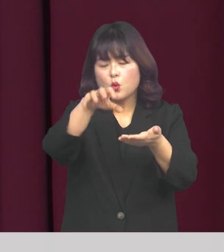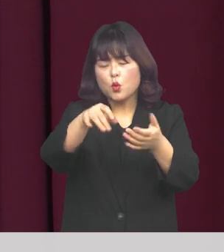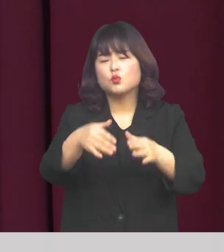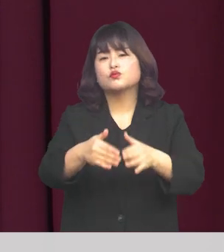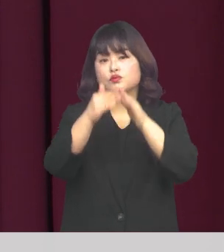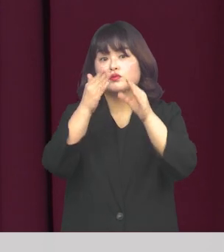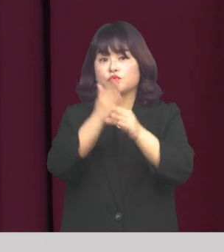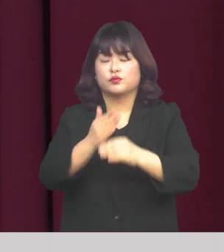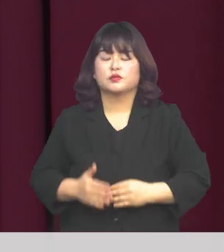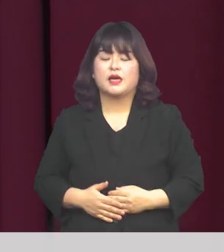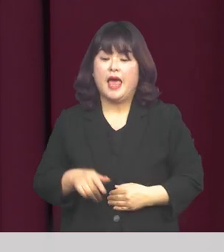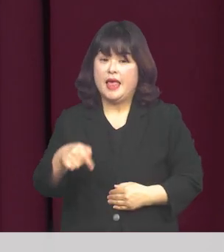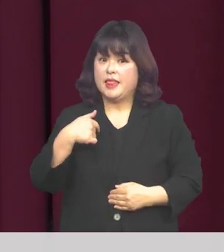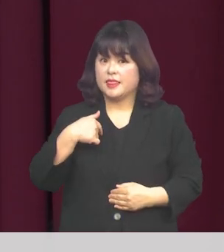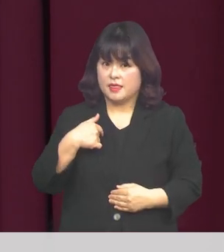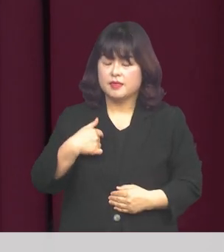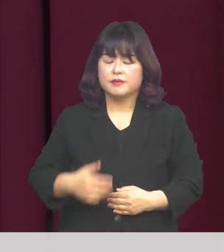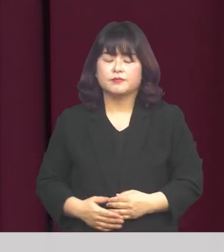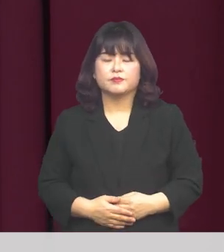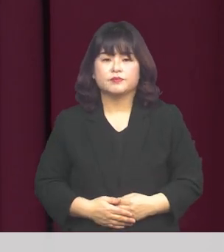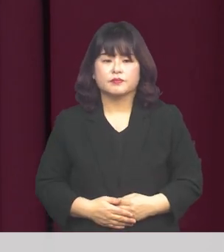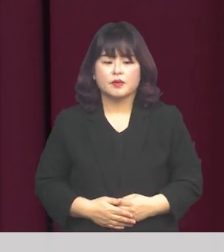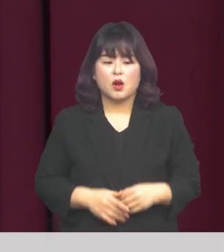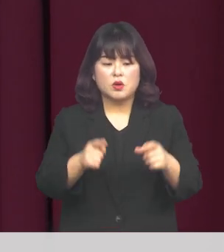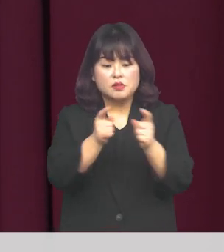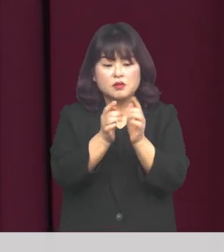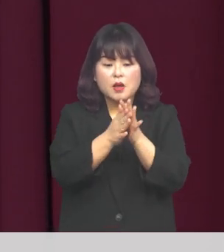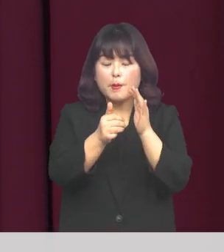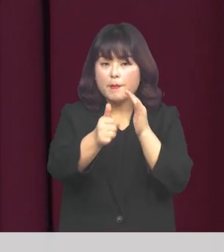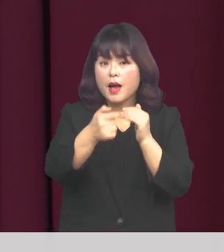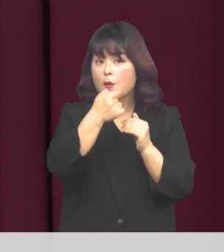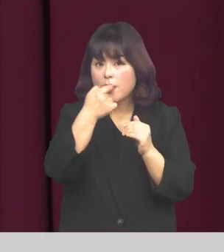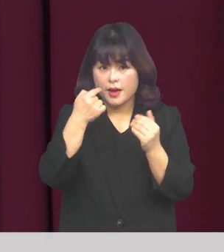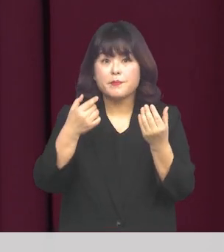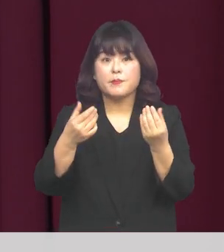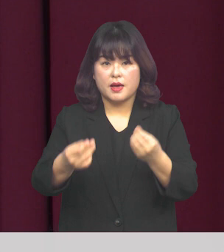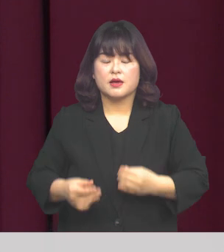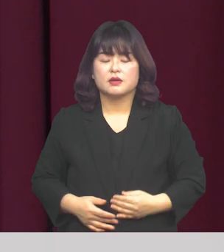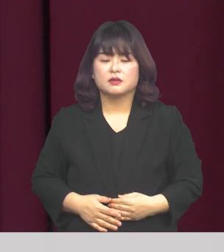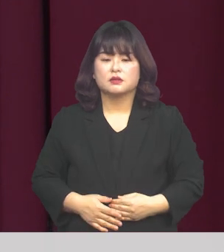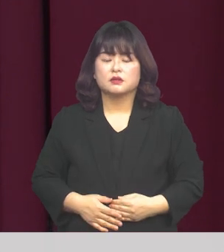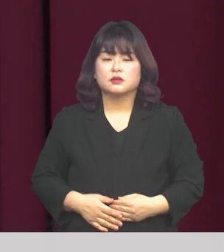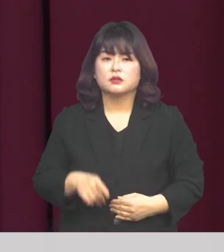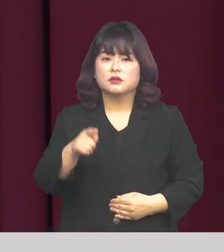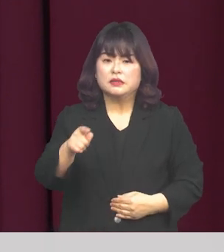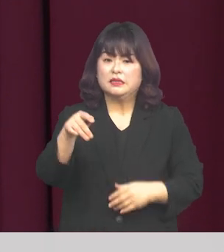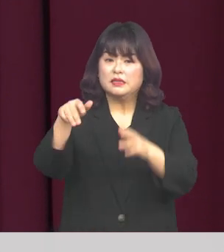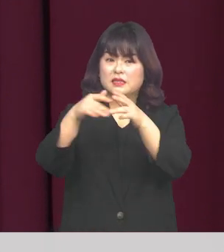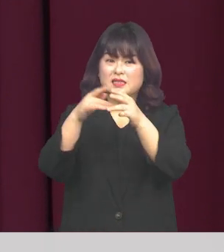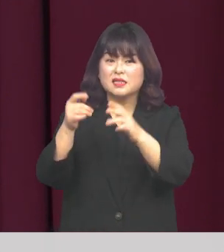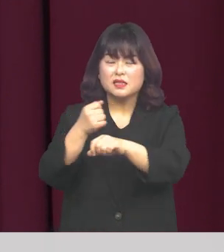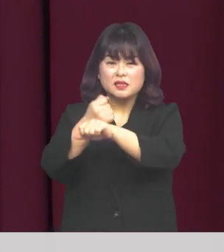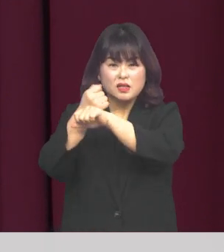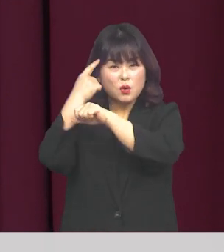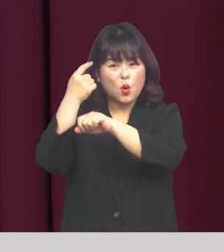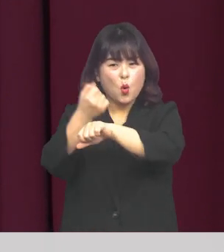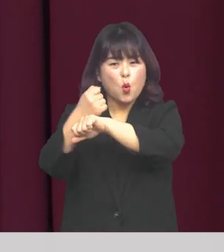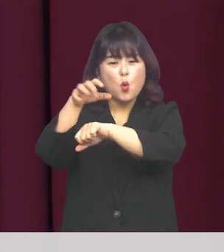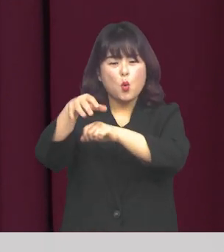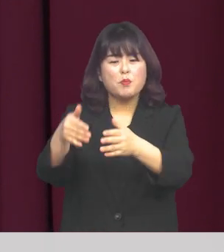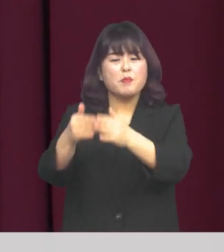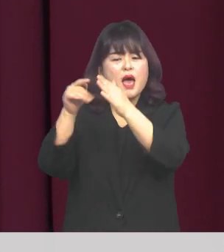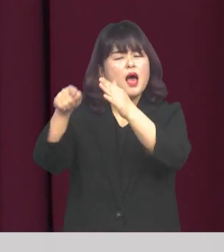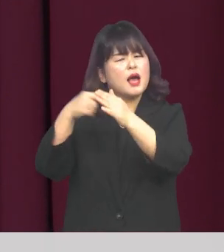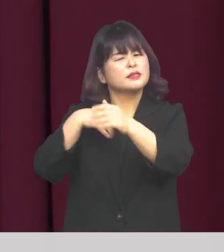만들고 있는데 저희들이 또 현장을 확인하고 크래프톤이 새로